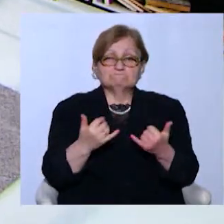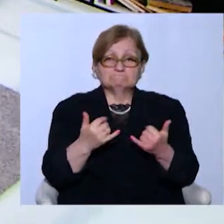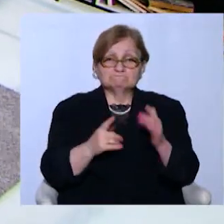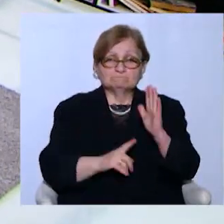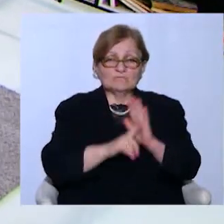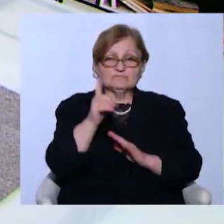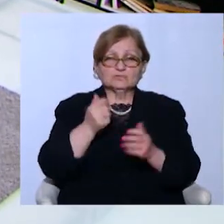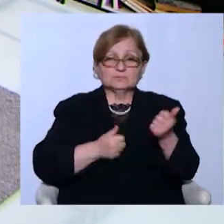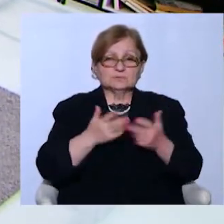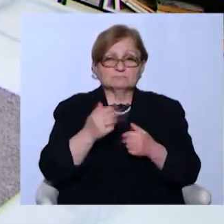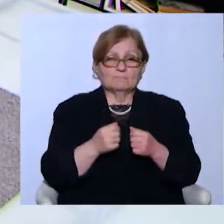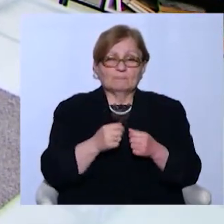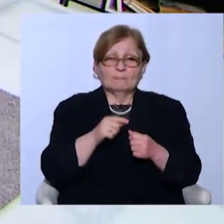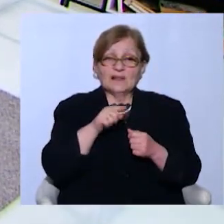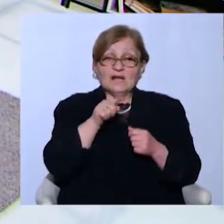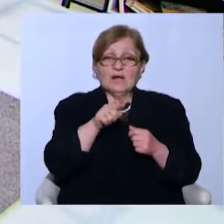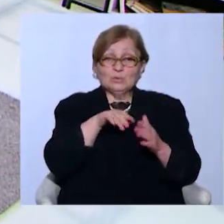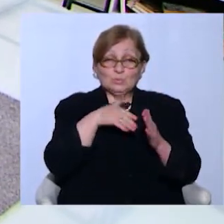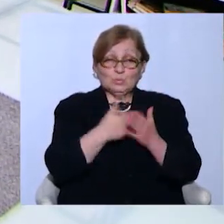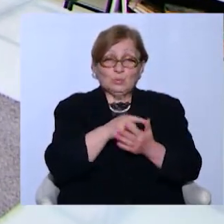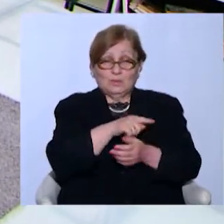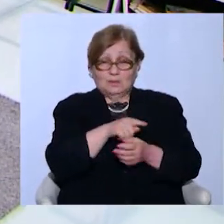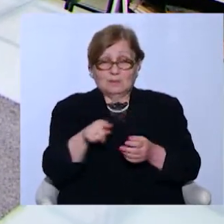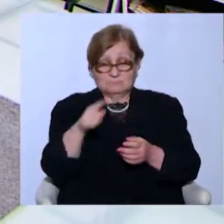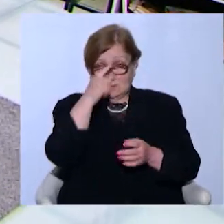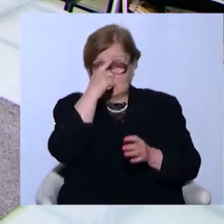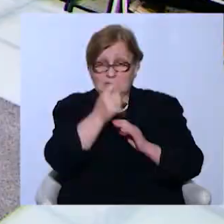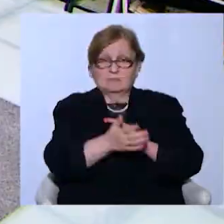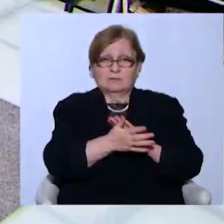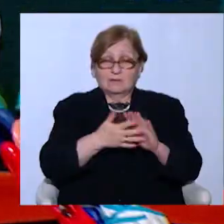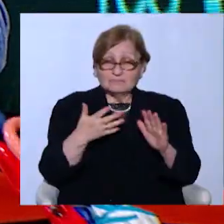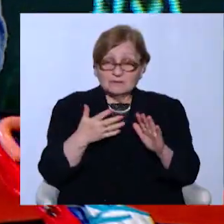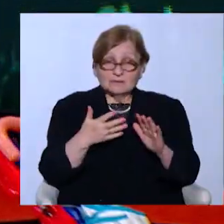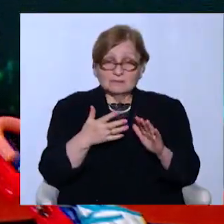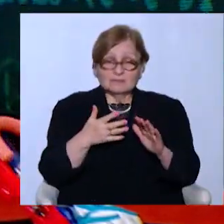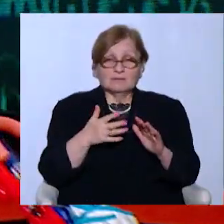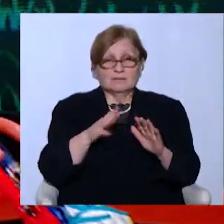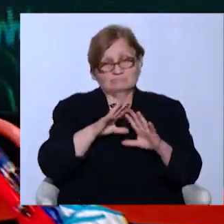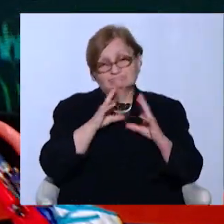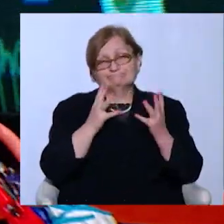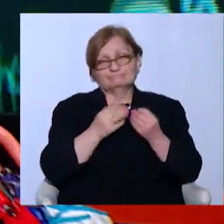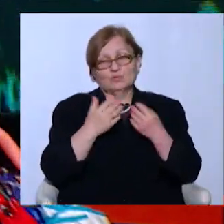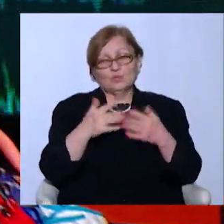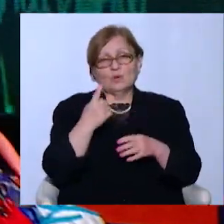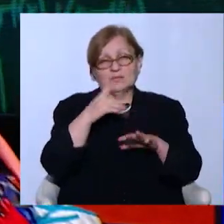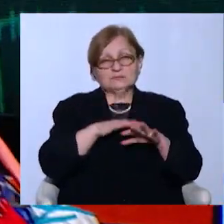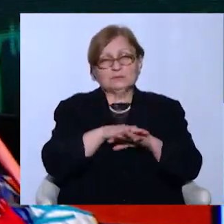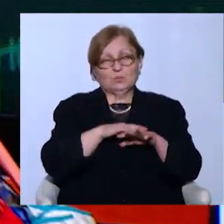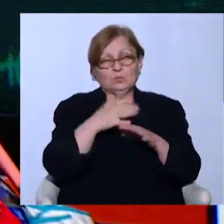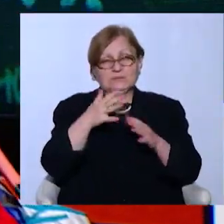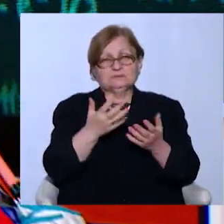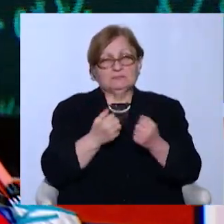შეუდგეთ დათვლას. აი აქამდე თუ გავიაზრებდით, ასე ვთქვათ, ამ ამოცანის სივრცულ ნაწილს, ჩათვალეთ ერთ ქულას უკვე მიიღებდით